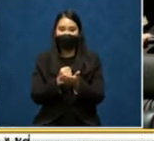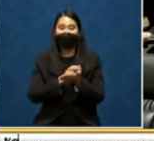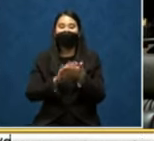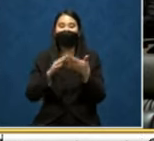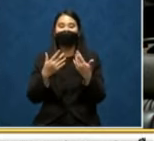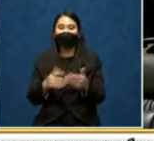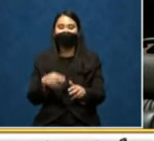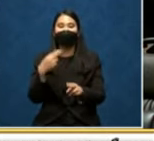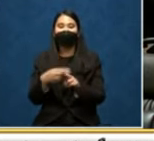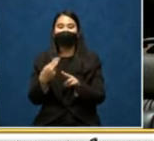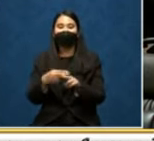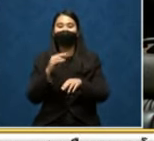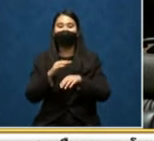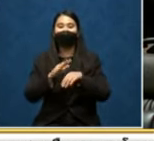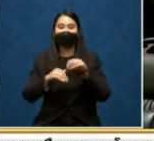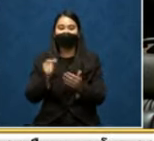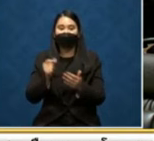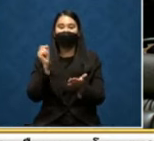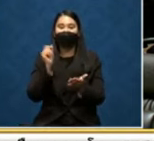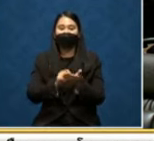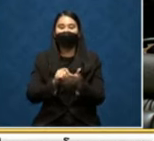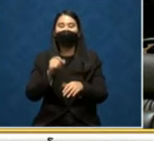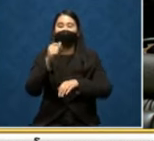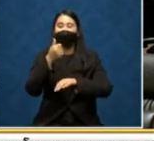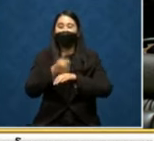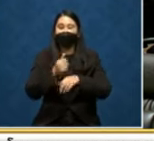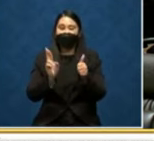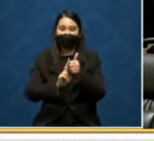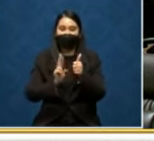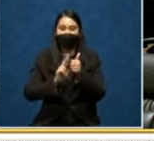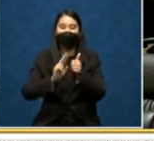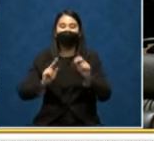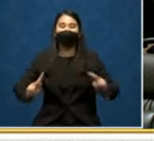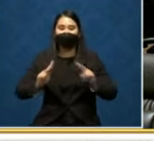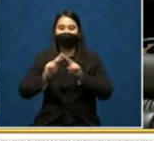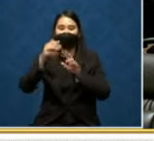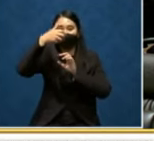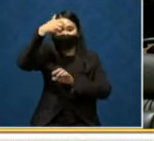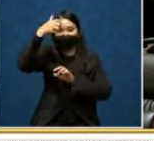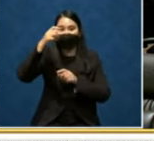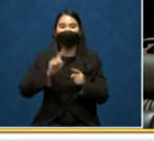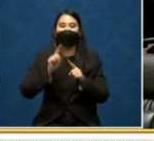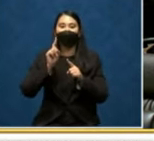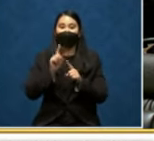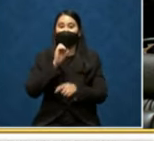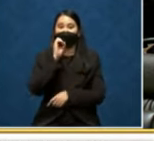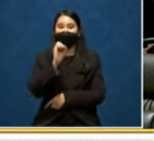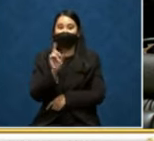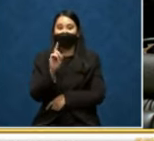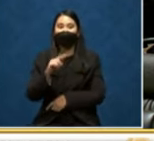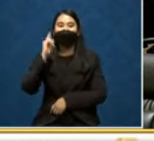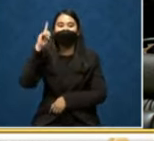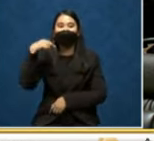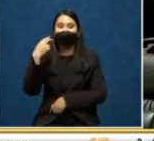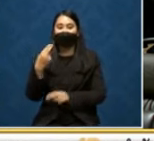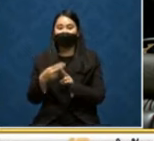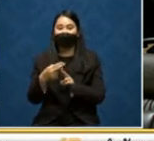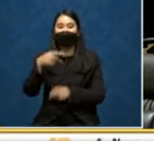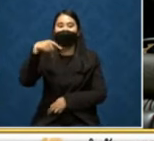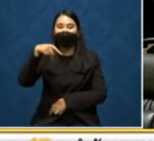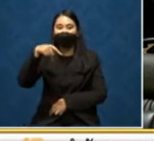ลงนามโดยท่านรองปลัดกระทรวงมหาดไทยในขณะนั้นรักษาการข้อ 1เนี่ยบอกว่านางสาวพพานเนี่ย